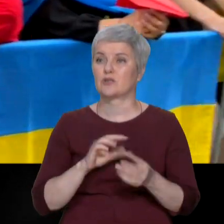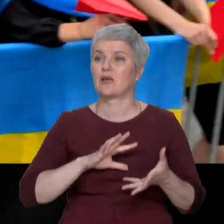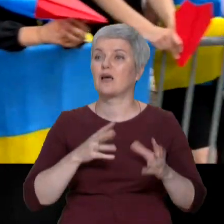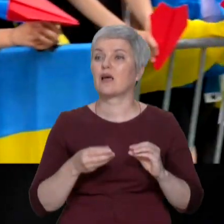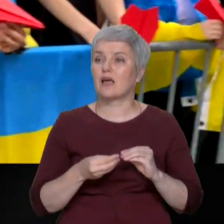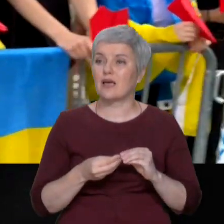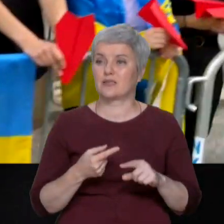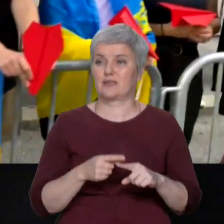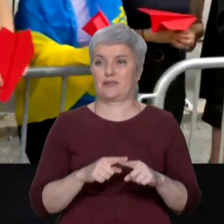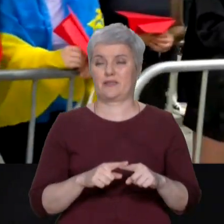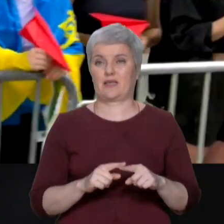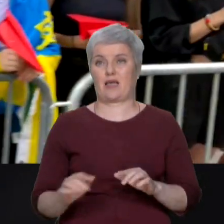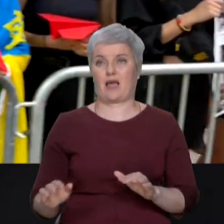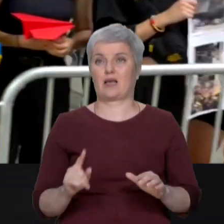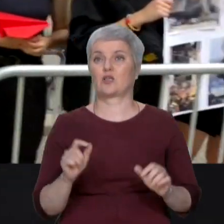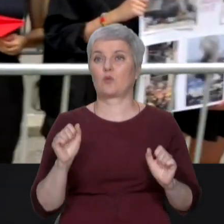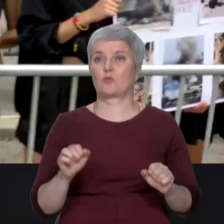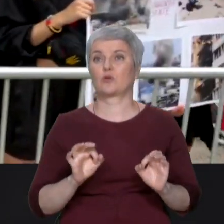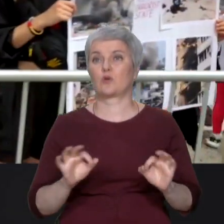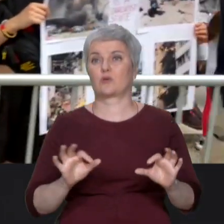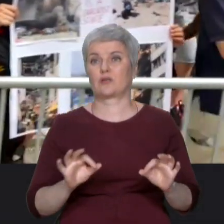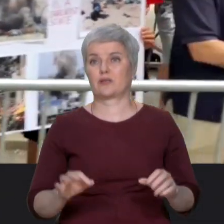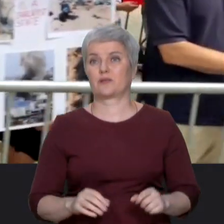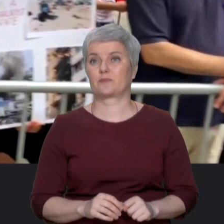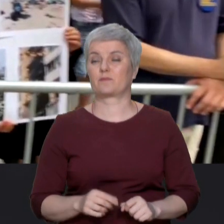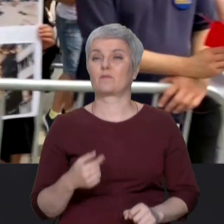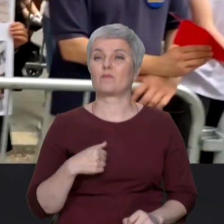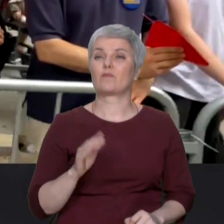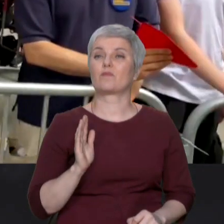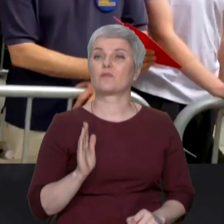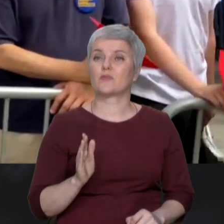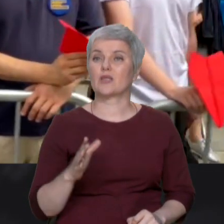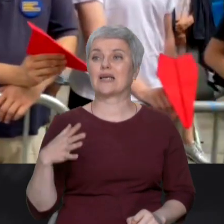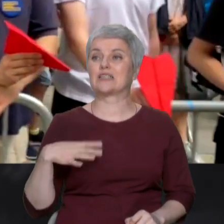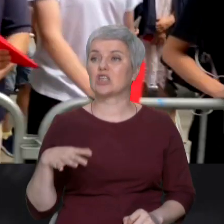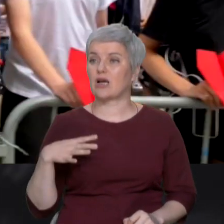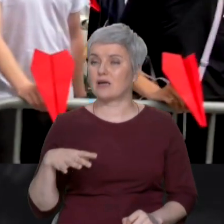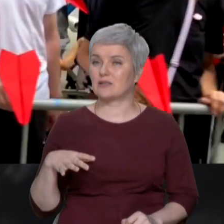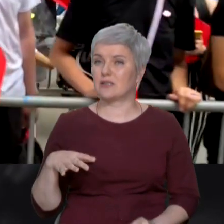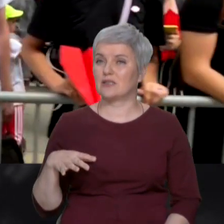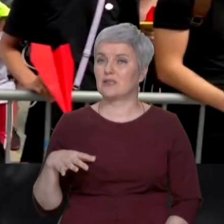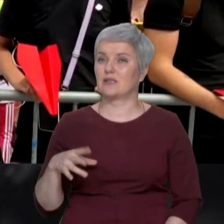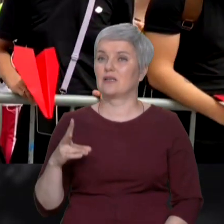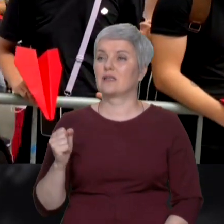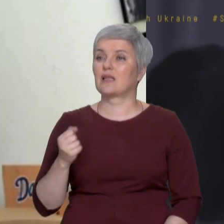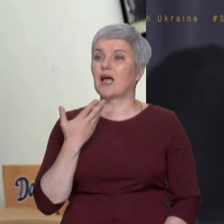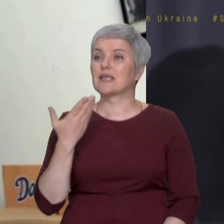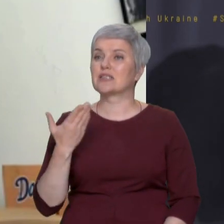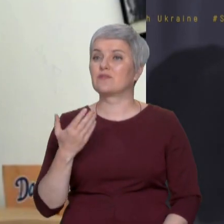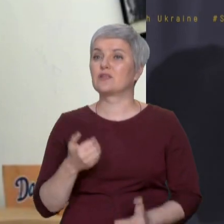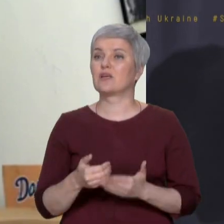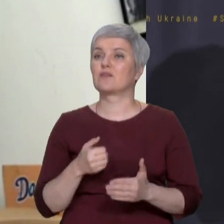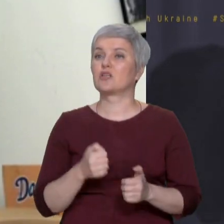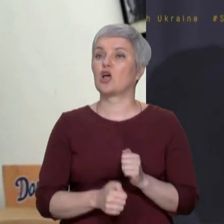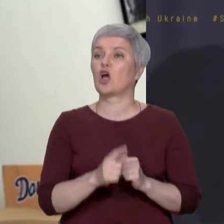вже, про що ви можете розказати? Ми будемо чекати на звіти від кожних